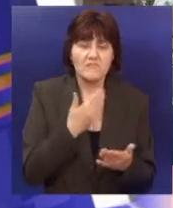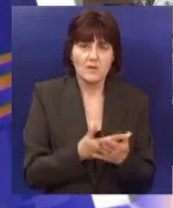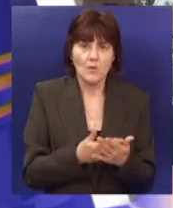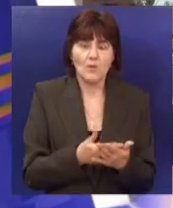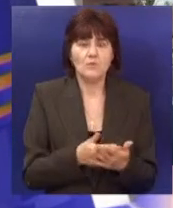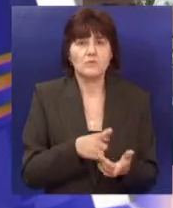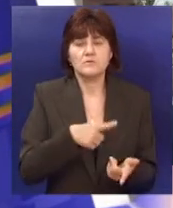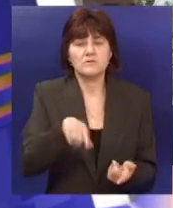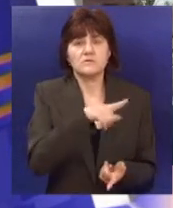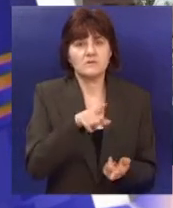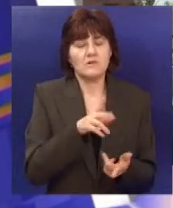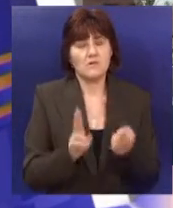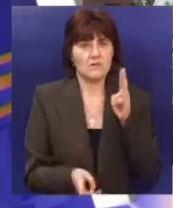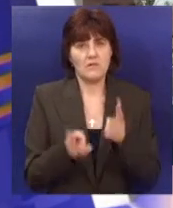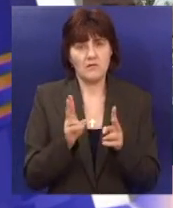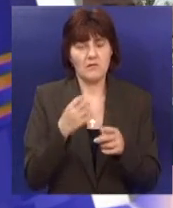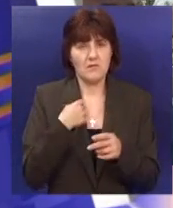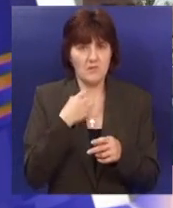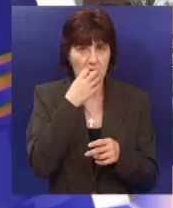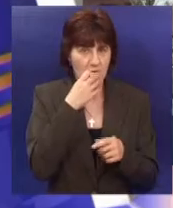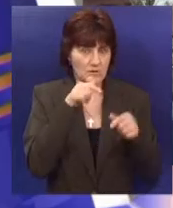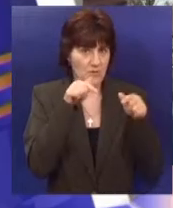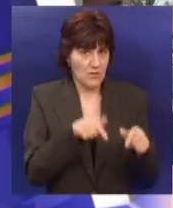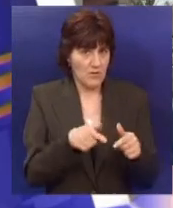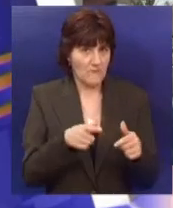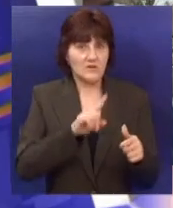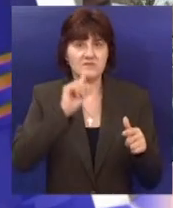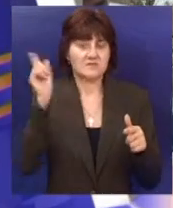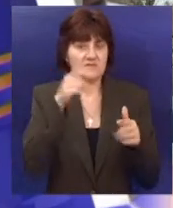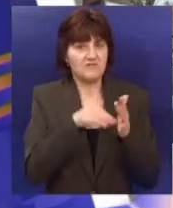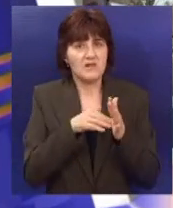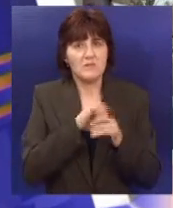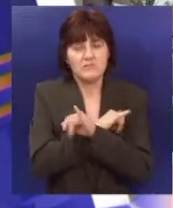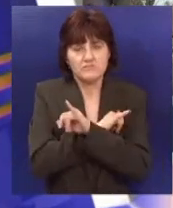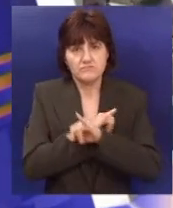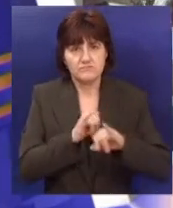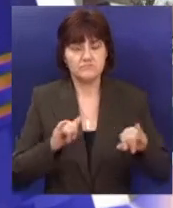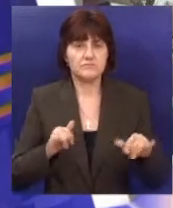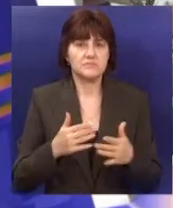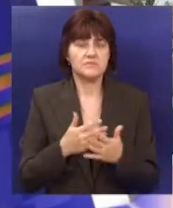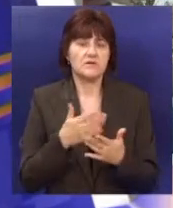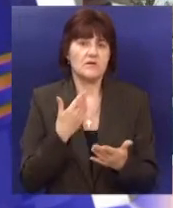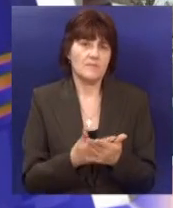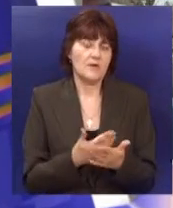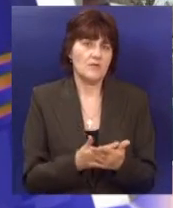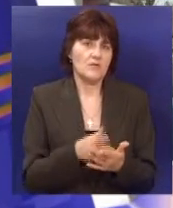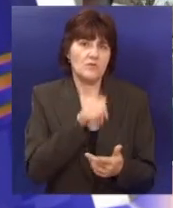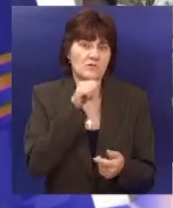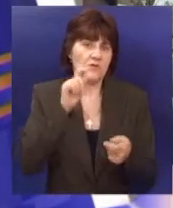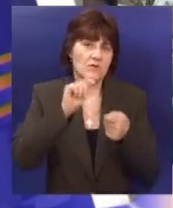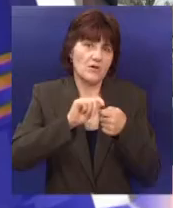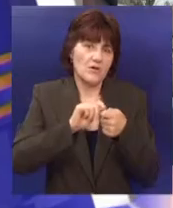mnogih donatorske organizacije jeste da ukoliko postavimo ovaj projekat da bude uspešan, svi će priskočiti u pomoć i imat ćemo jedan veoma širok